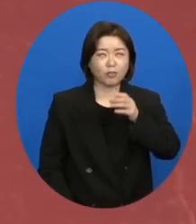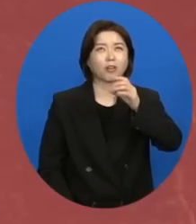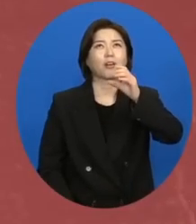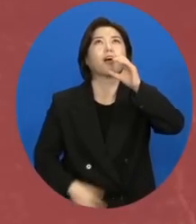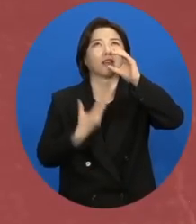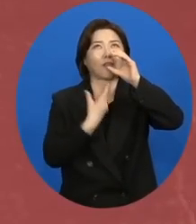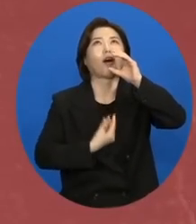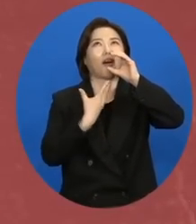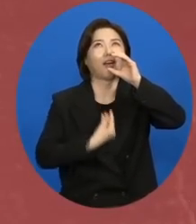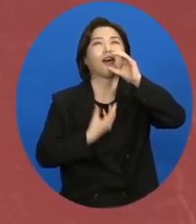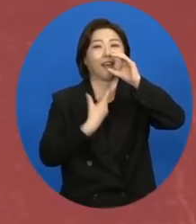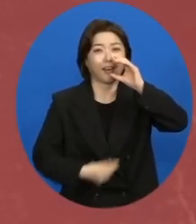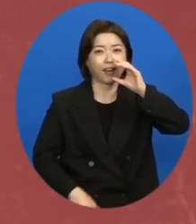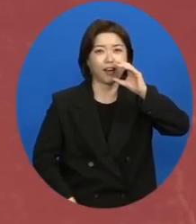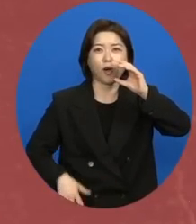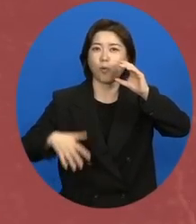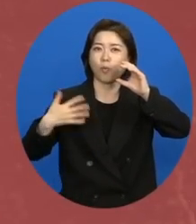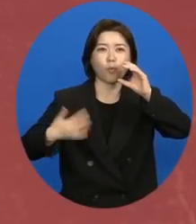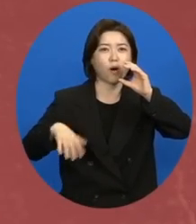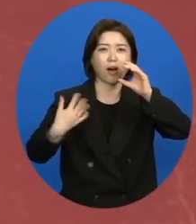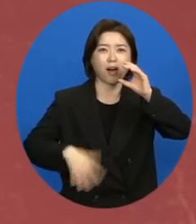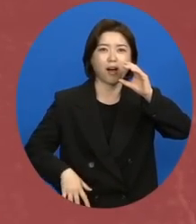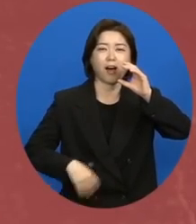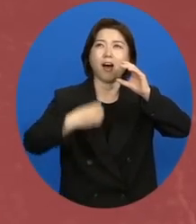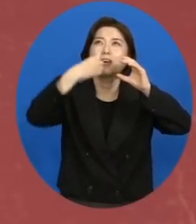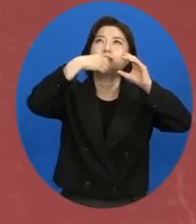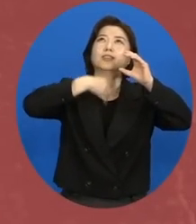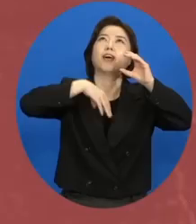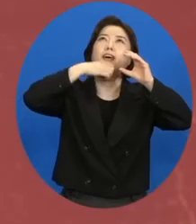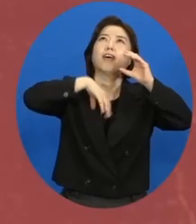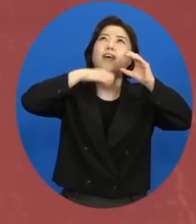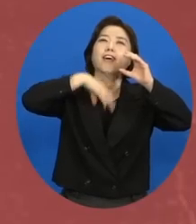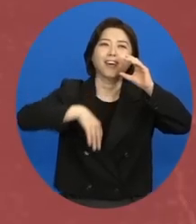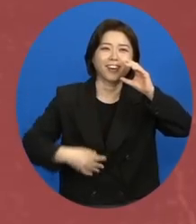꿀꺽꿀꺽 넘기는데 야 폭포예요. 폭포.